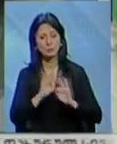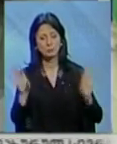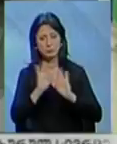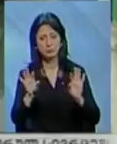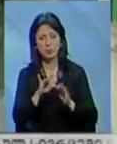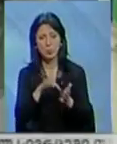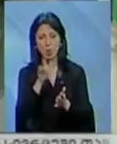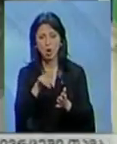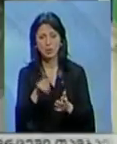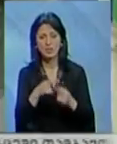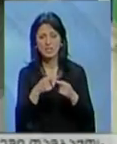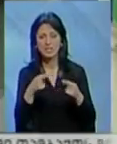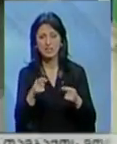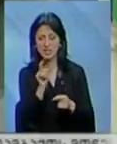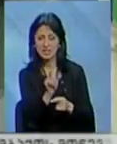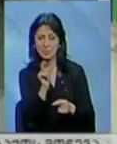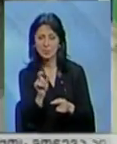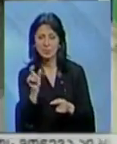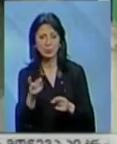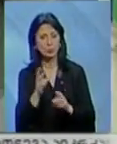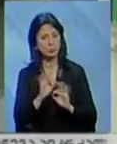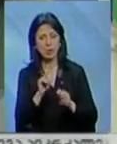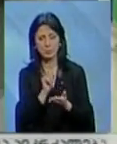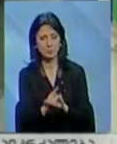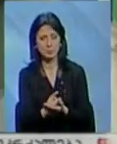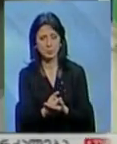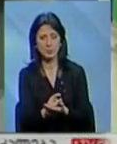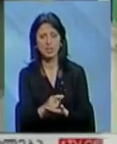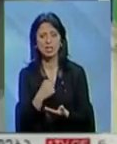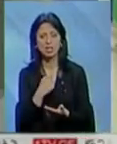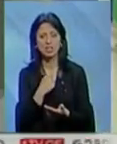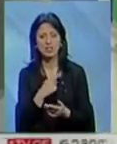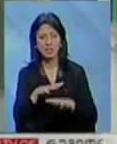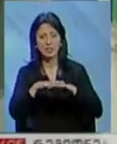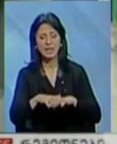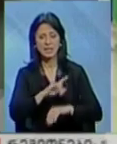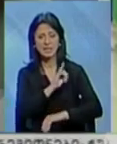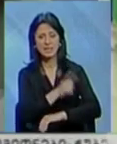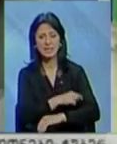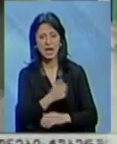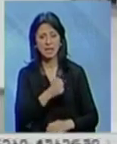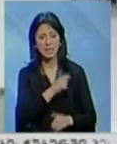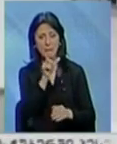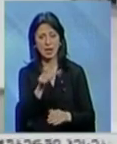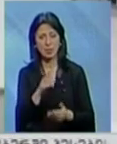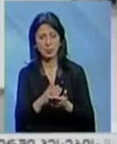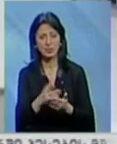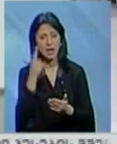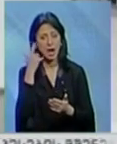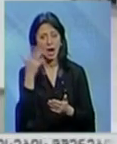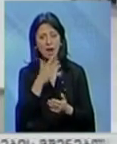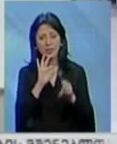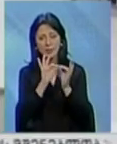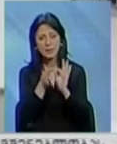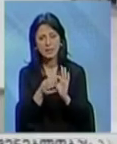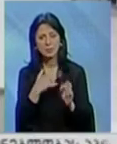შესახებ, მოსახლეობის სხვადასხვა სეგმენტს და მათ შორის, რა თქმა უნდა, ჩვენი საყრდენი ძალა არის ჩვენი სამხედროები. გავიგეთ უფრო